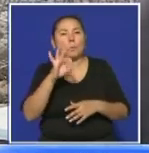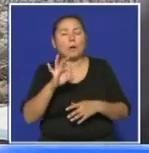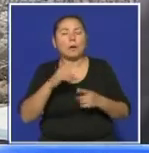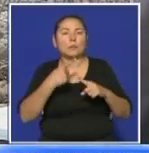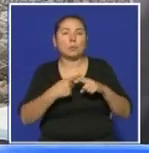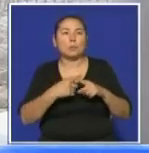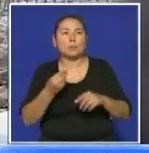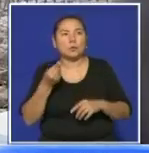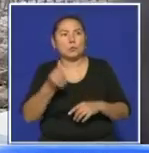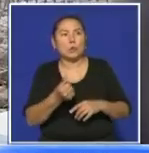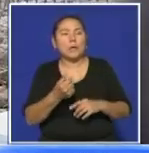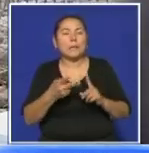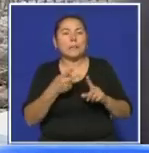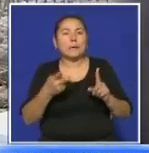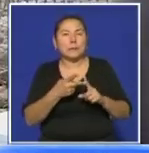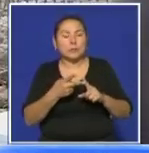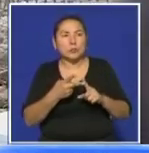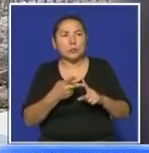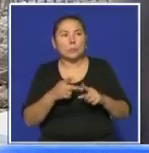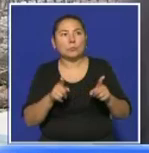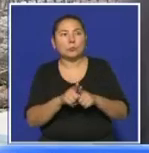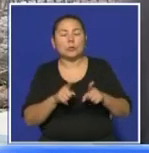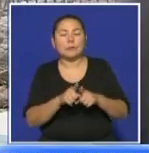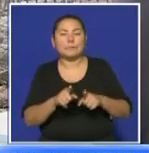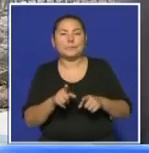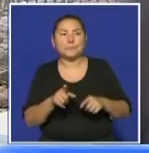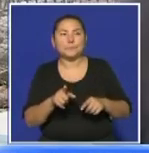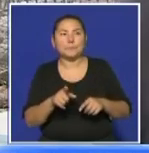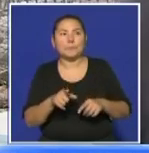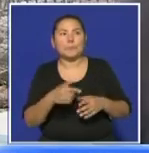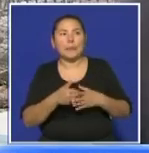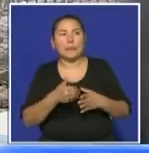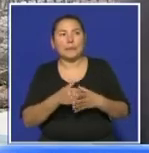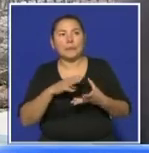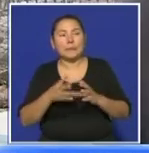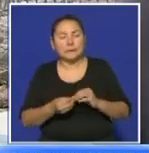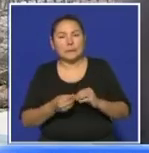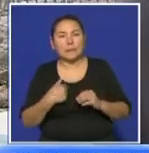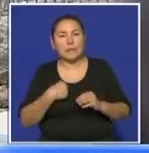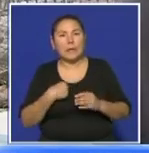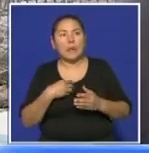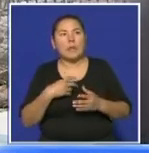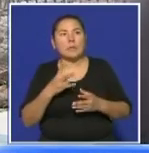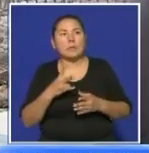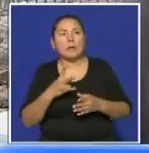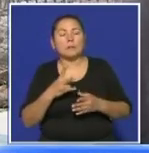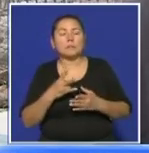қосып төлейсің деп. Екесе, үш есе өсіреді олар деген. Негізі, не законын деп